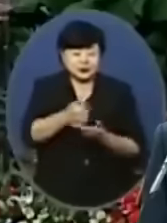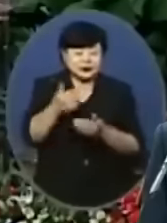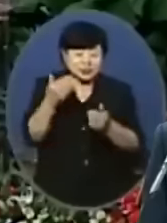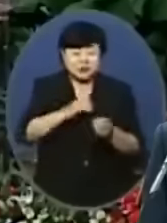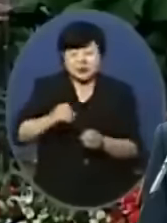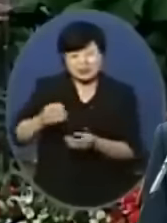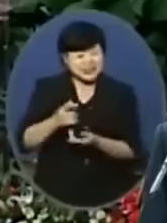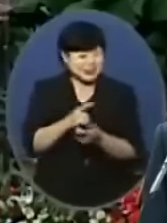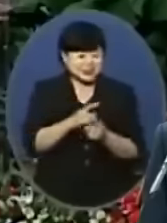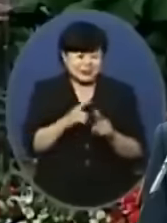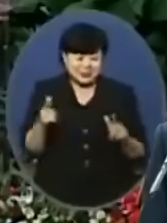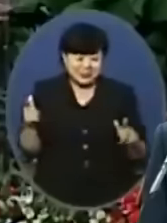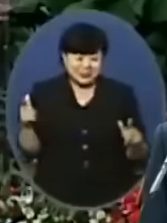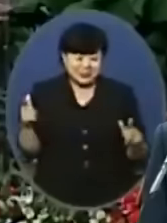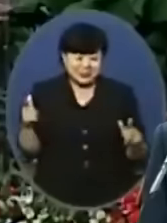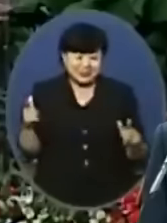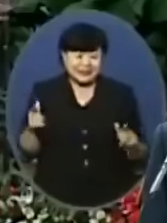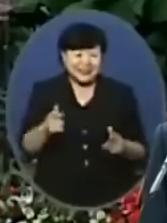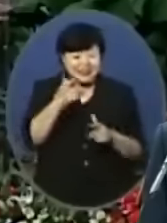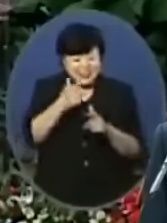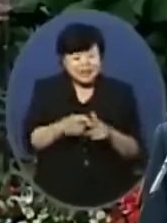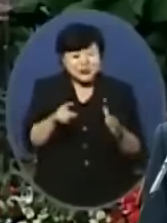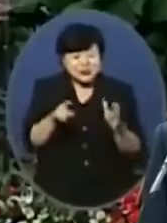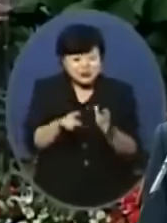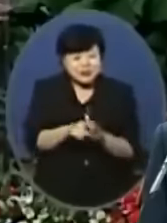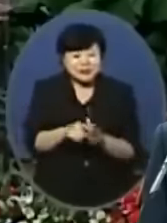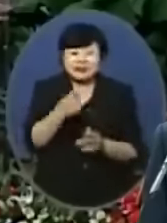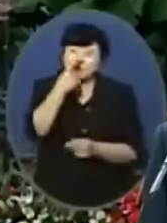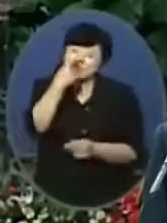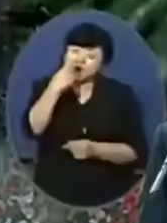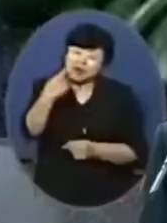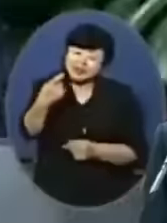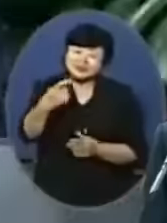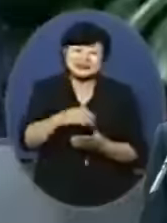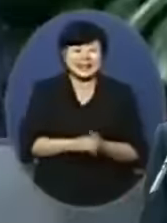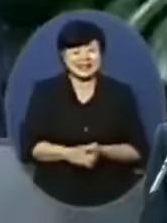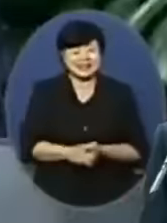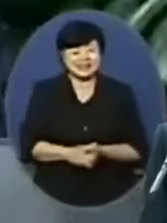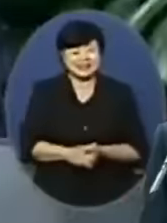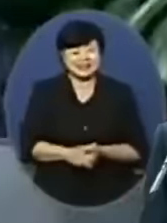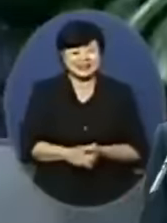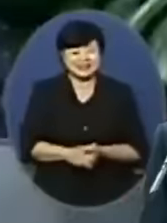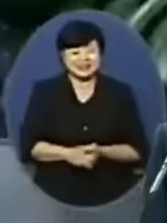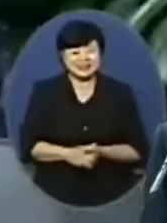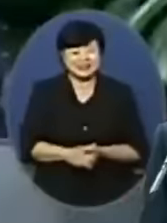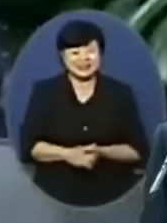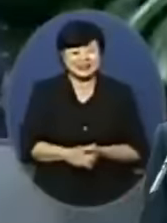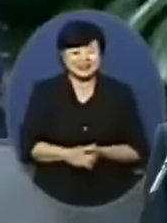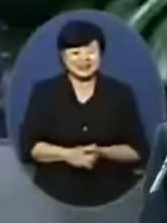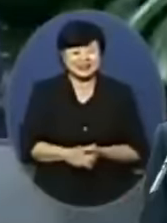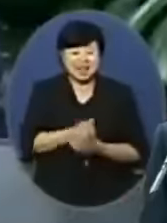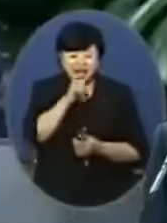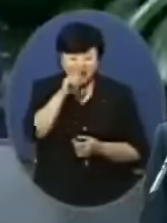주님께서 버리지 아니하시니 이게 예수 믿는 멋있는 것입니다. 그러므로